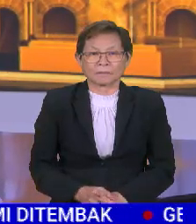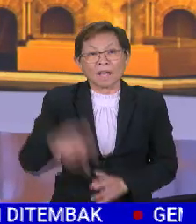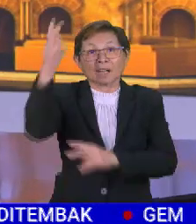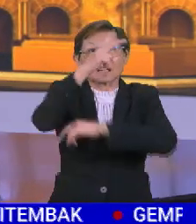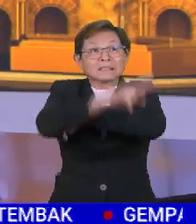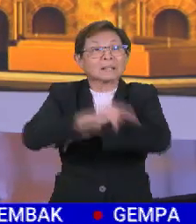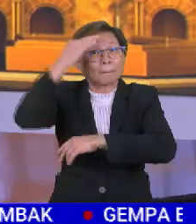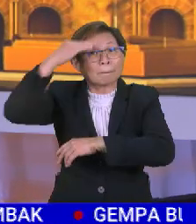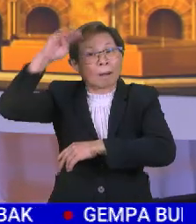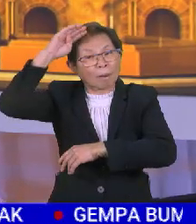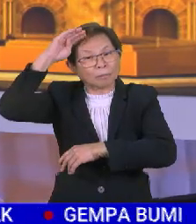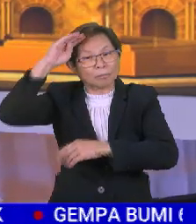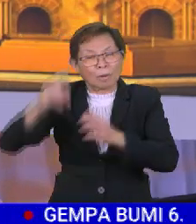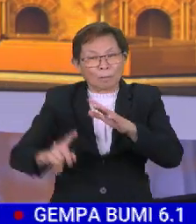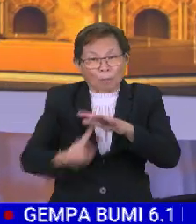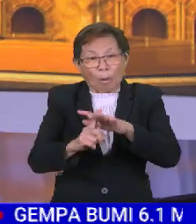Kerajaan Negeri Perlis menyuntik